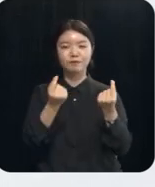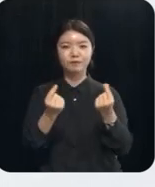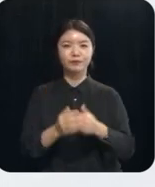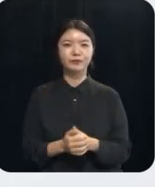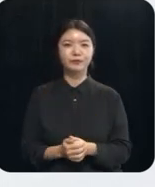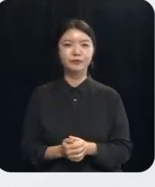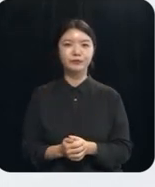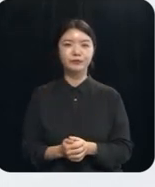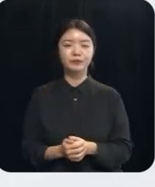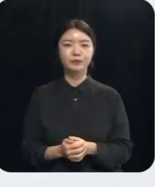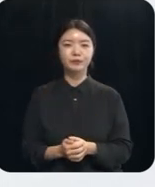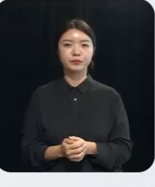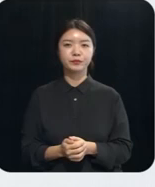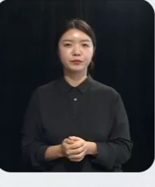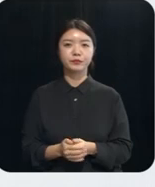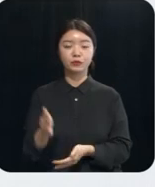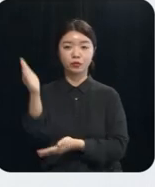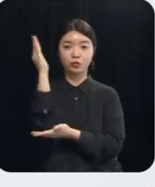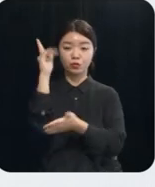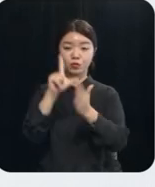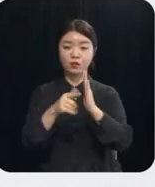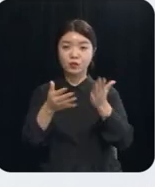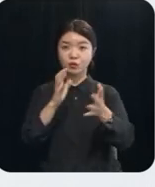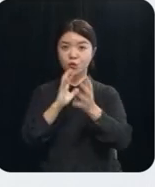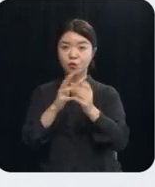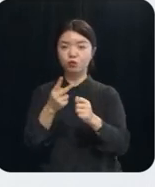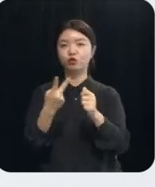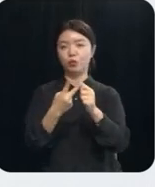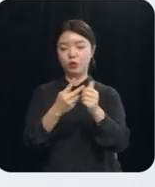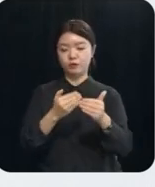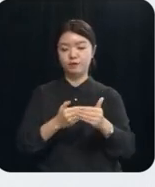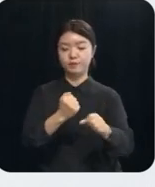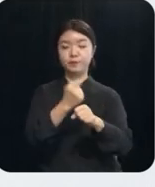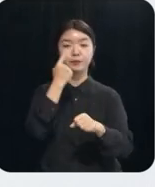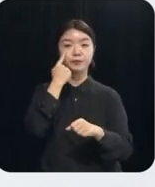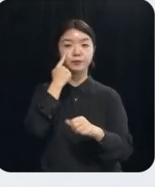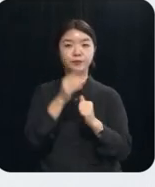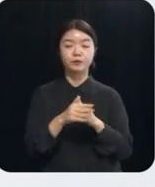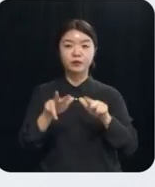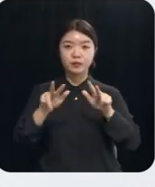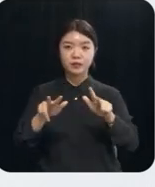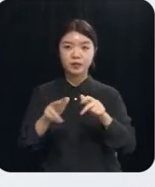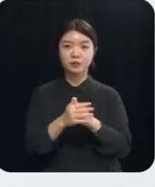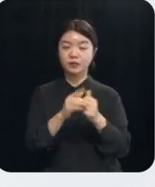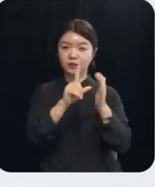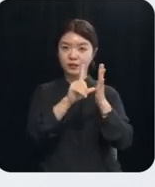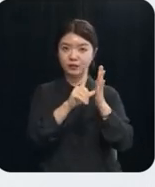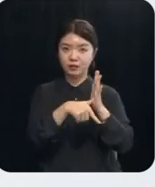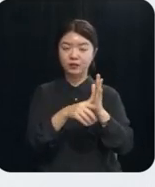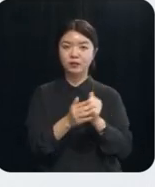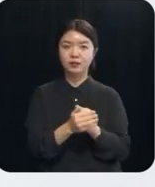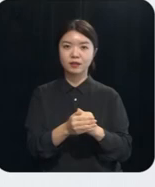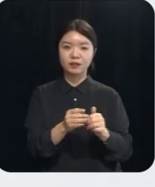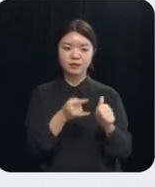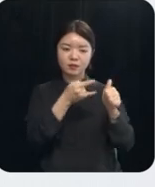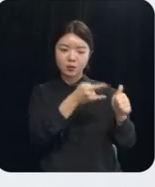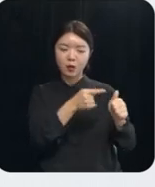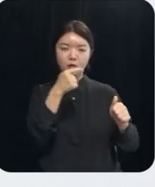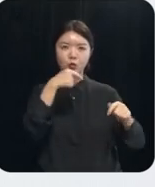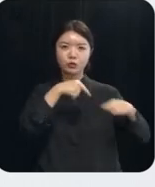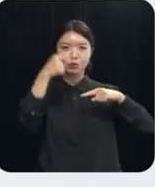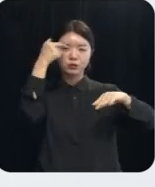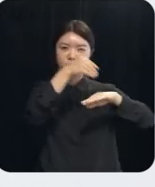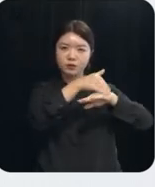듭니다. 주도권 토론 두 번 진행을 하도록 하겠습니다. 지금 이 시간 주도권 토론은 상대 후보의 정책 또는